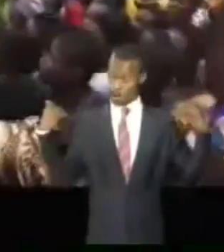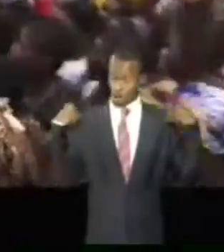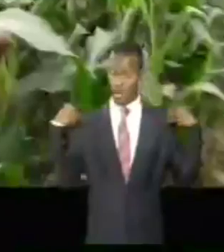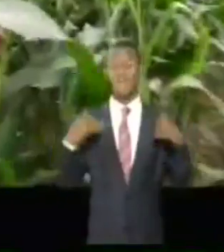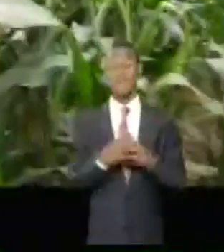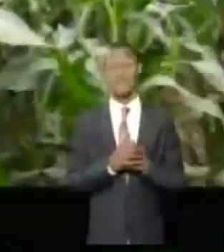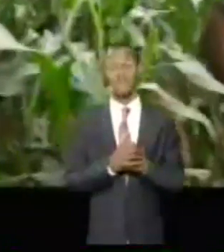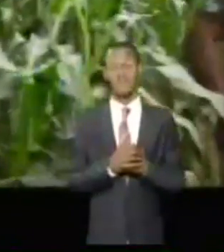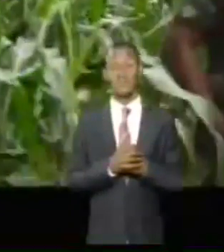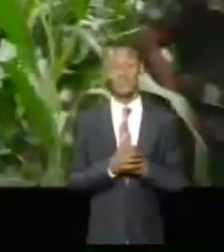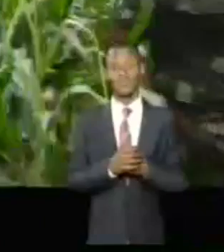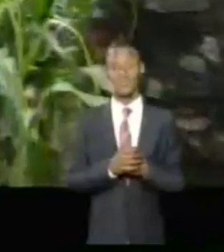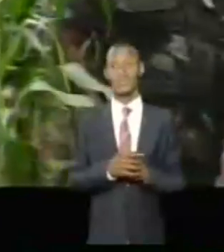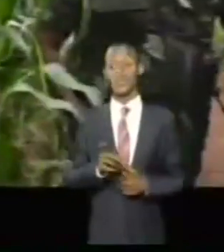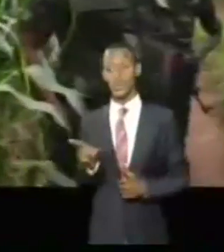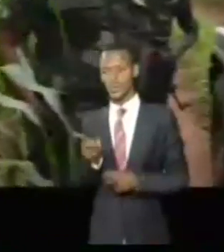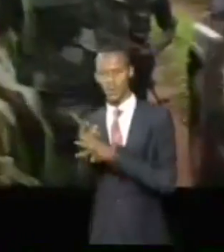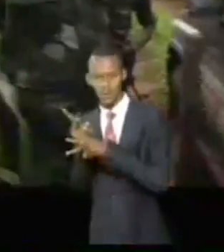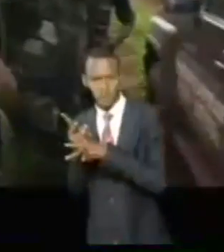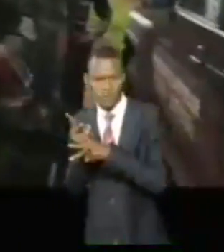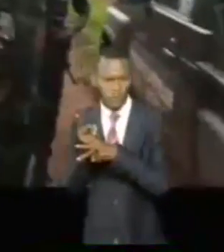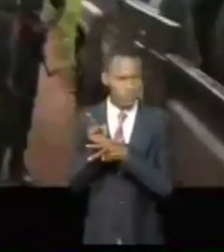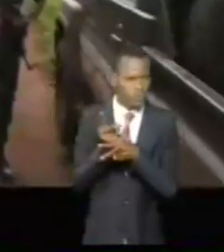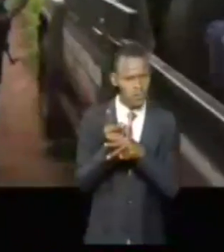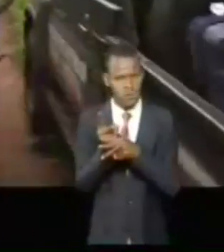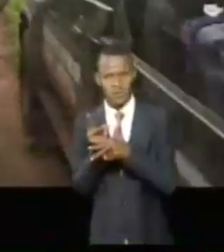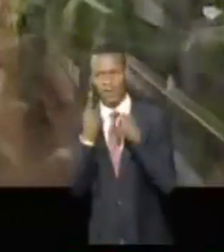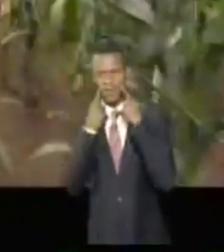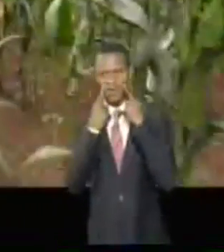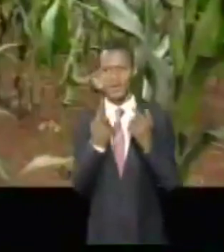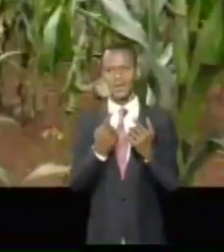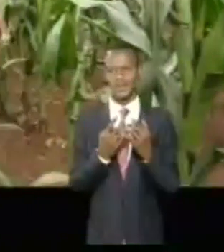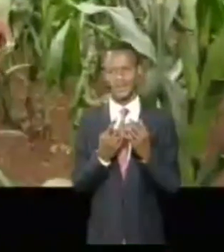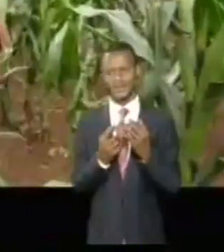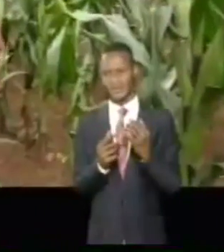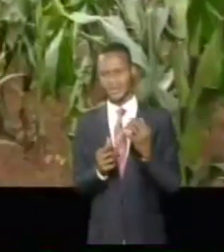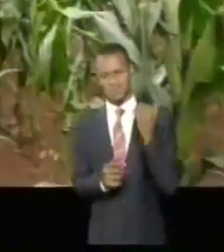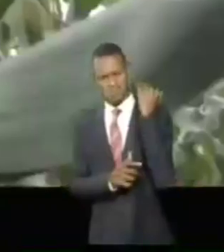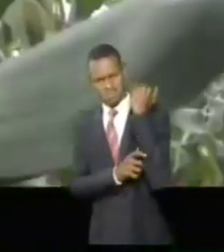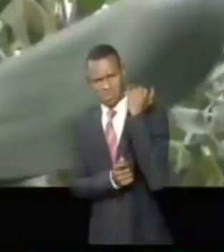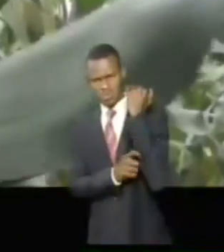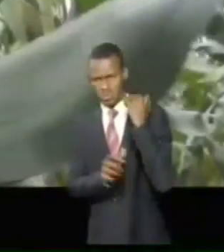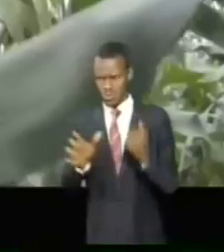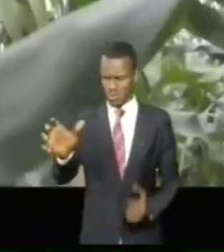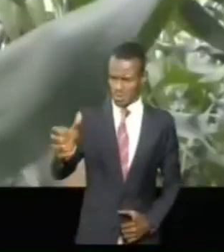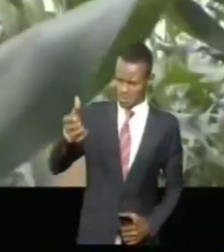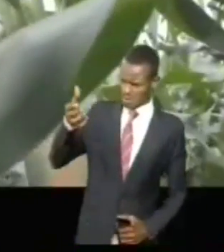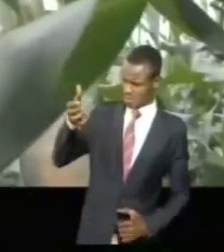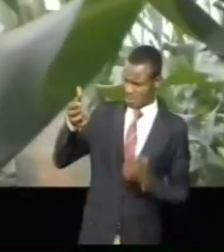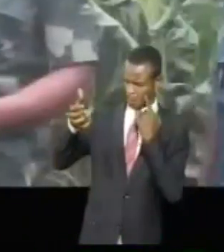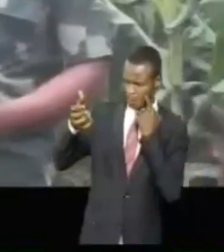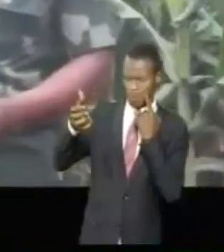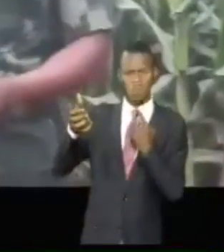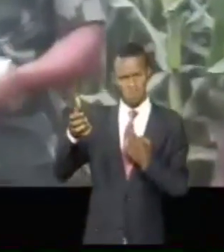national, qui s'assure de tous les moindres détails. La moisson a blanchi. La récolte se profile à l'horizon.